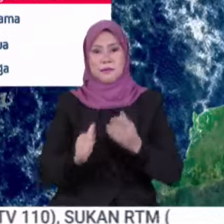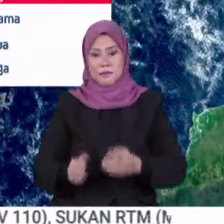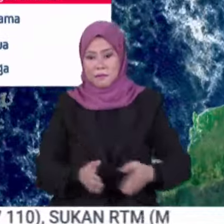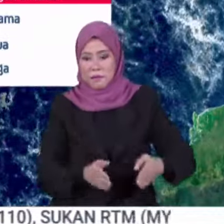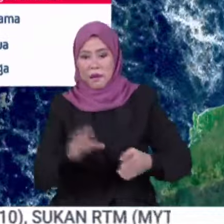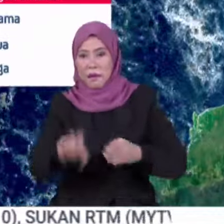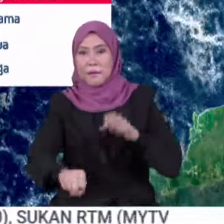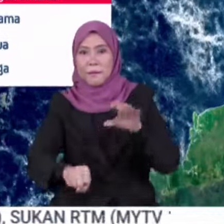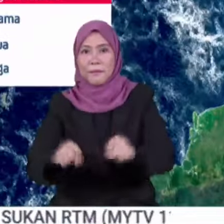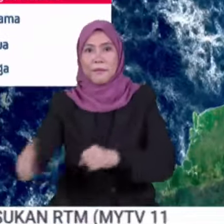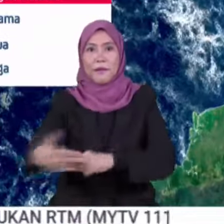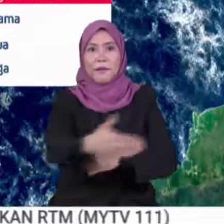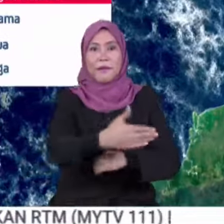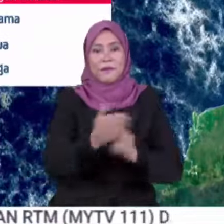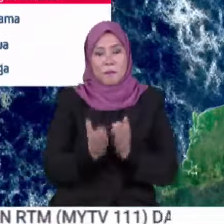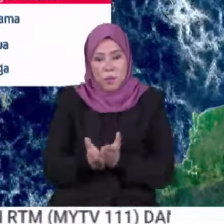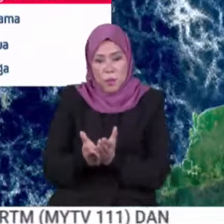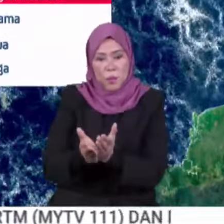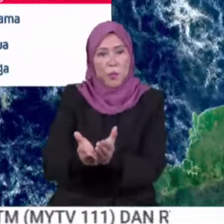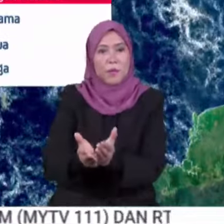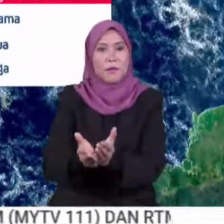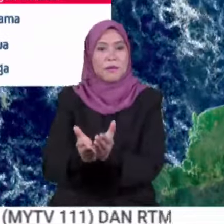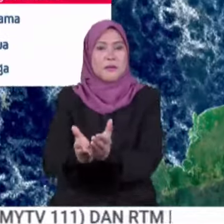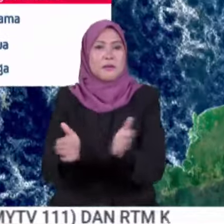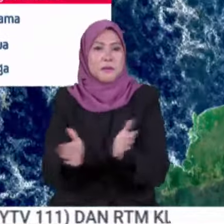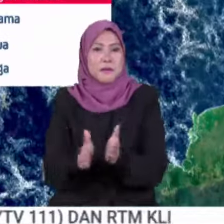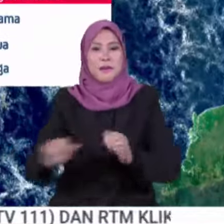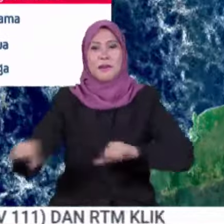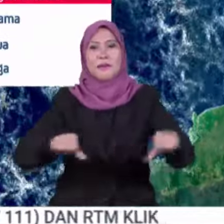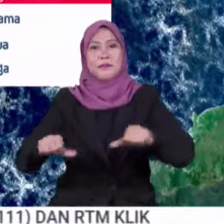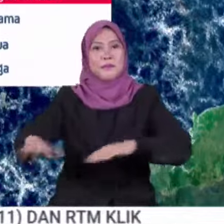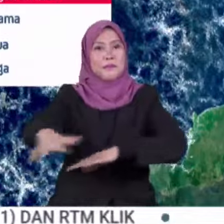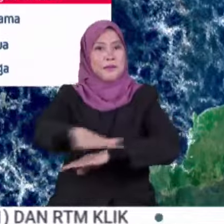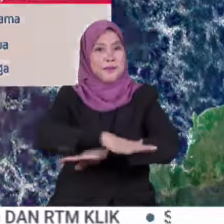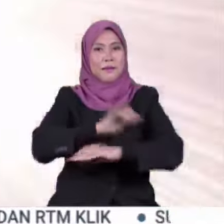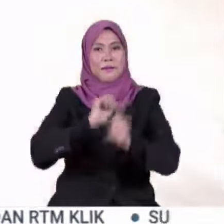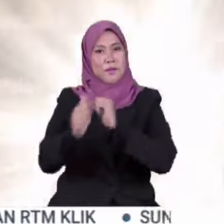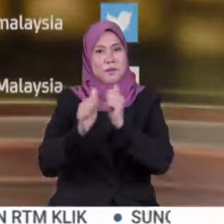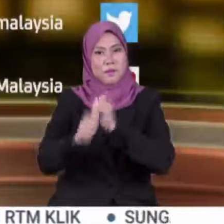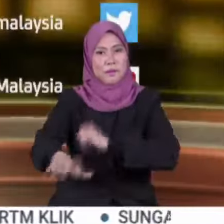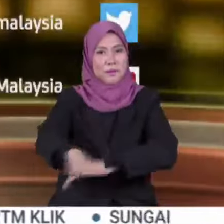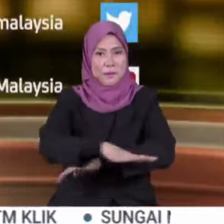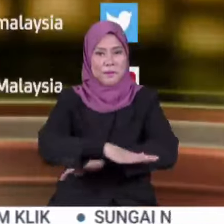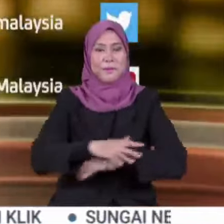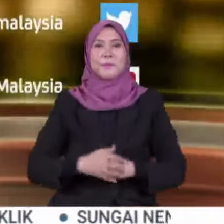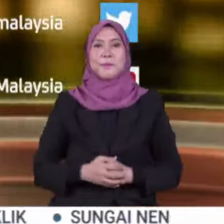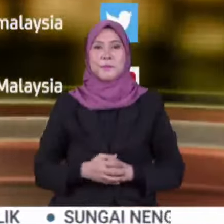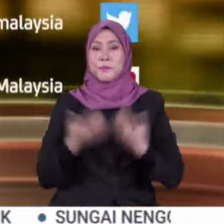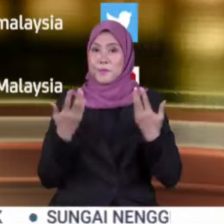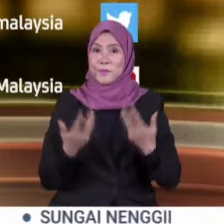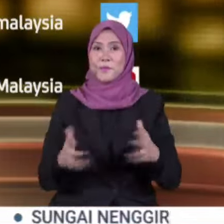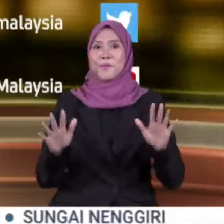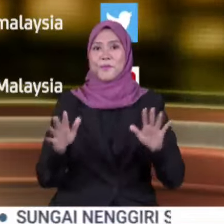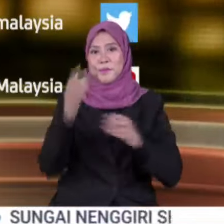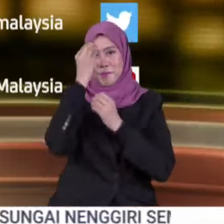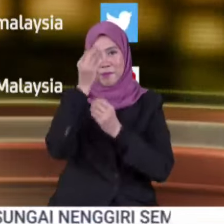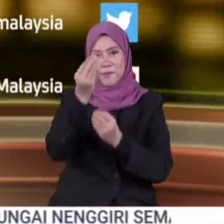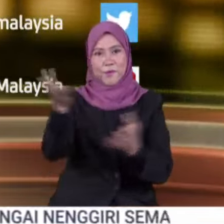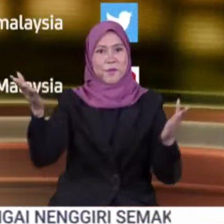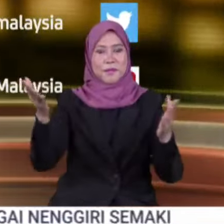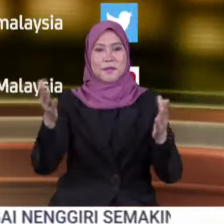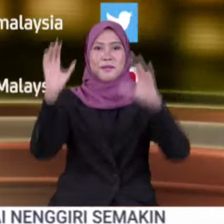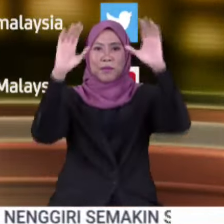ikan, bot-bot kecil dan perkapalan serta aktiviti pantai dan sukan laut. Baiklah, sekian sahaja informasi cuaca